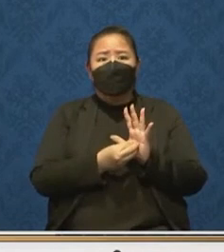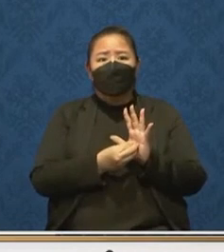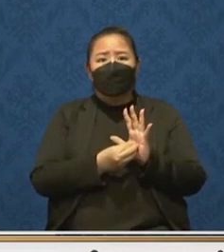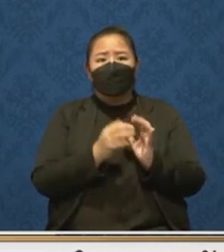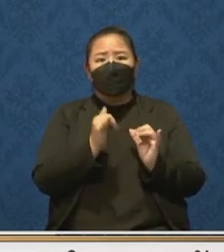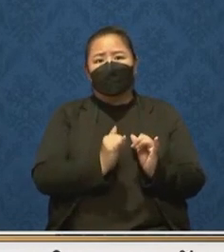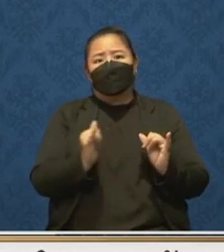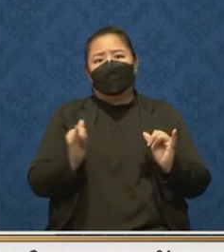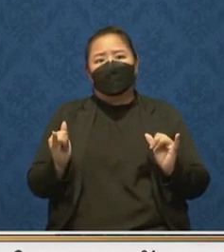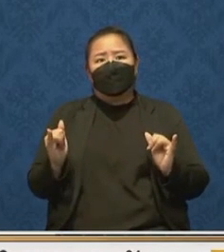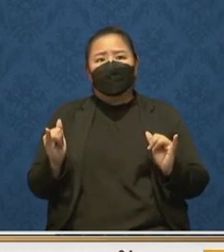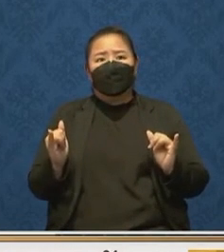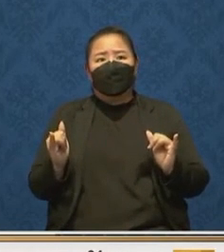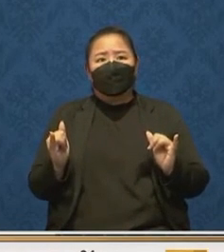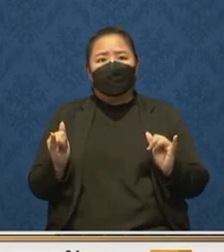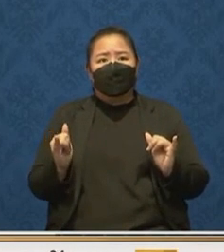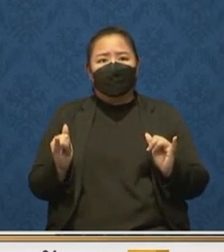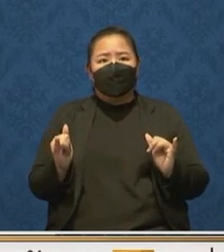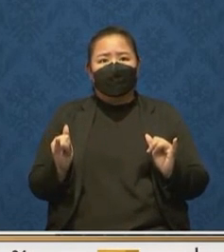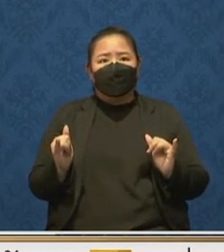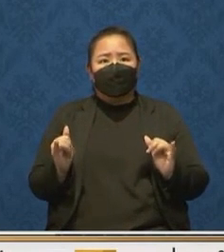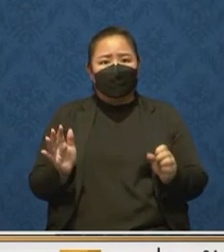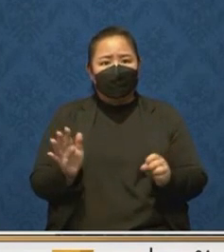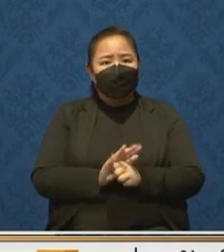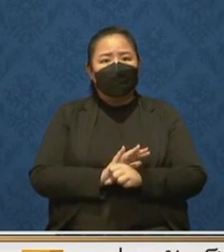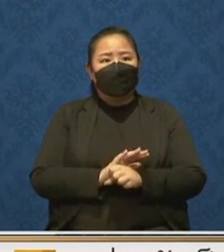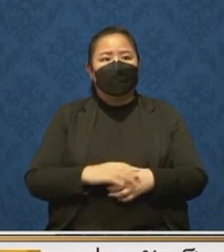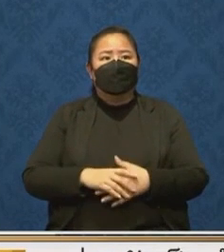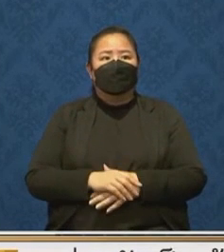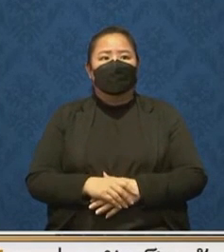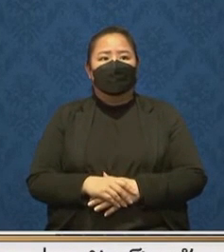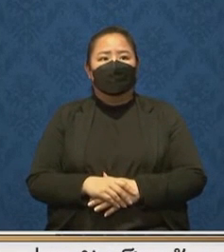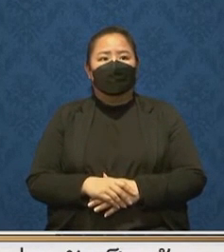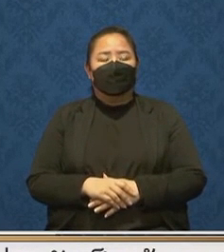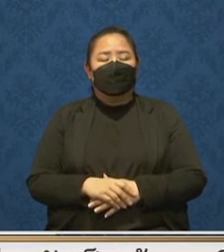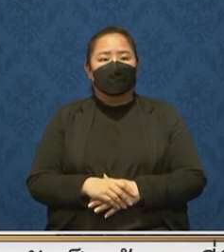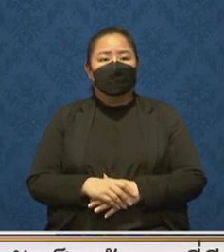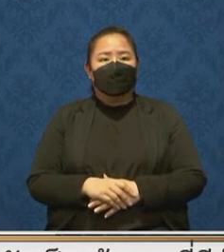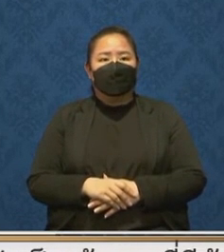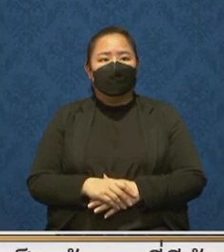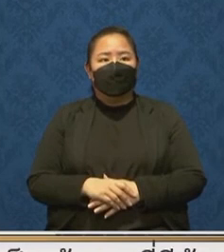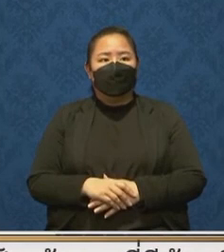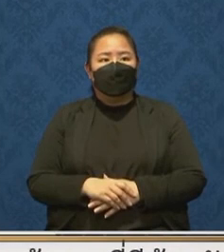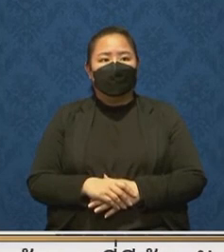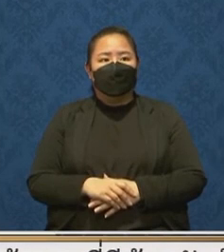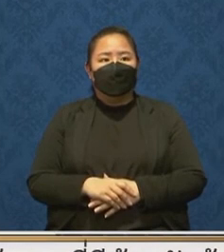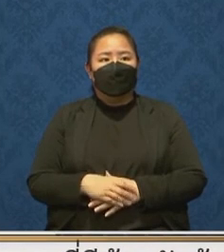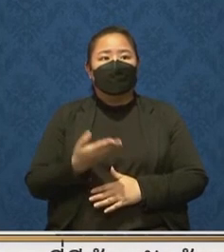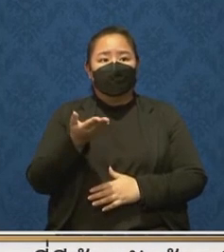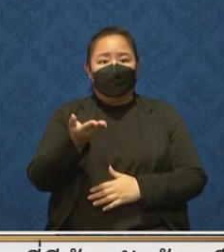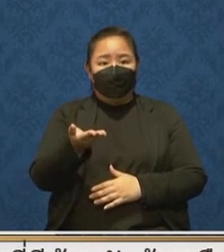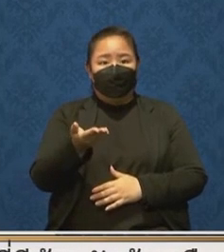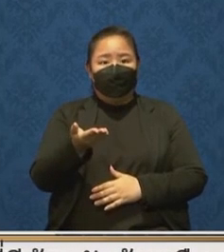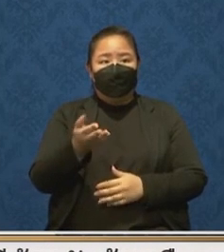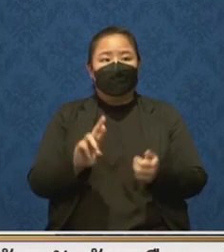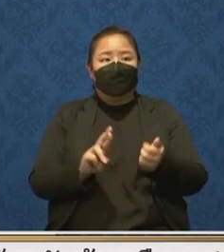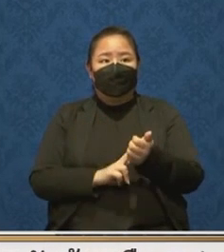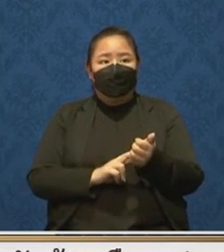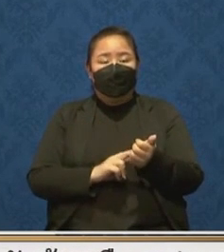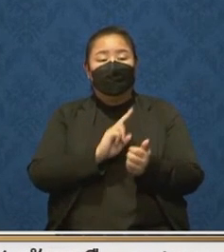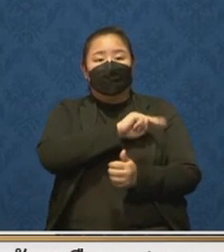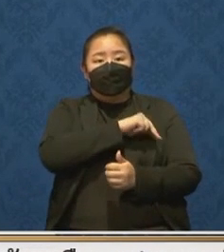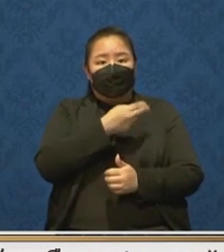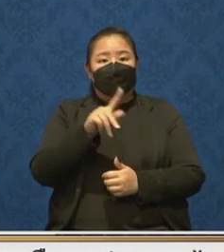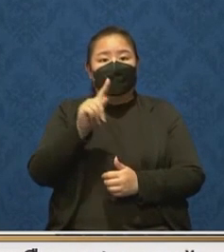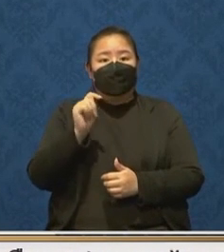เตียงผู้ป่วยเร่มตรึงตัวต่ไปครับท่านรองศาต